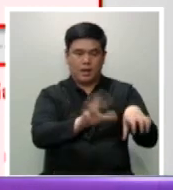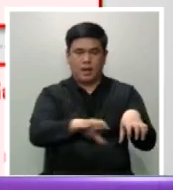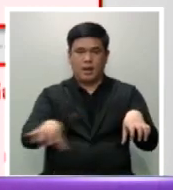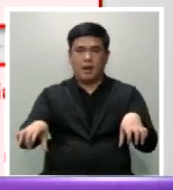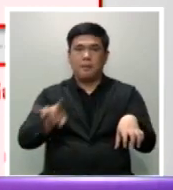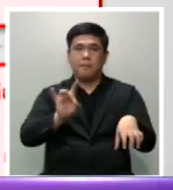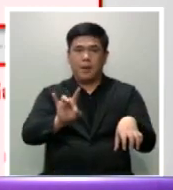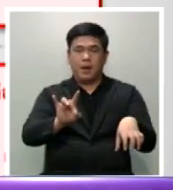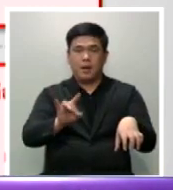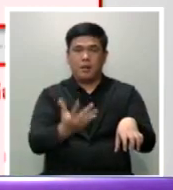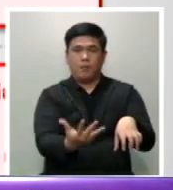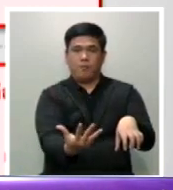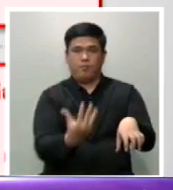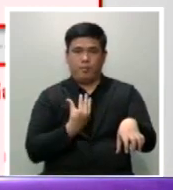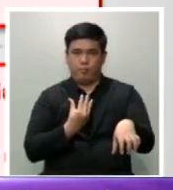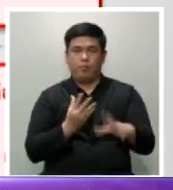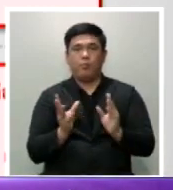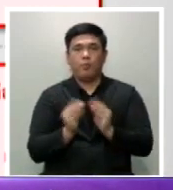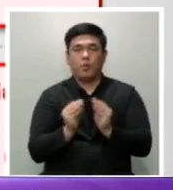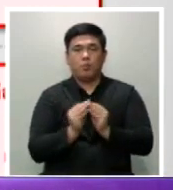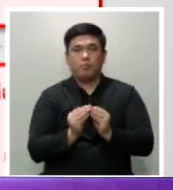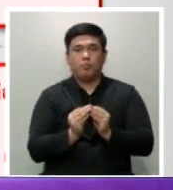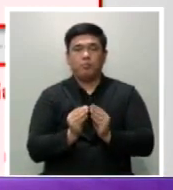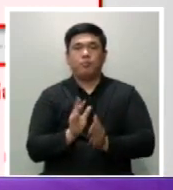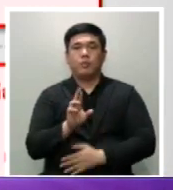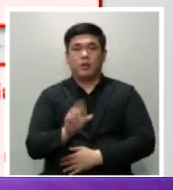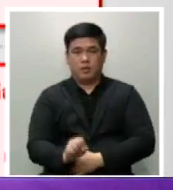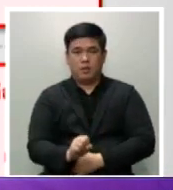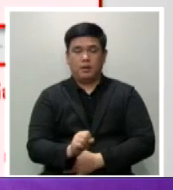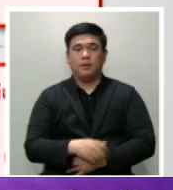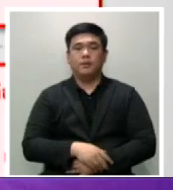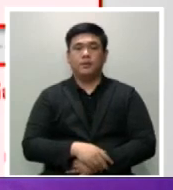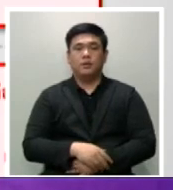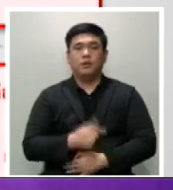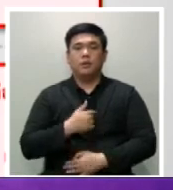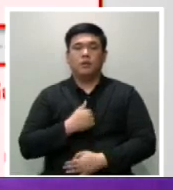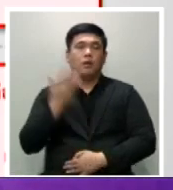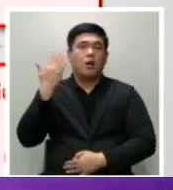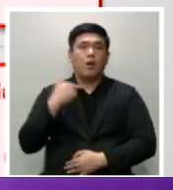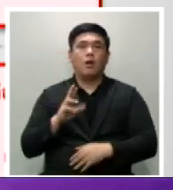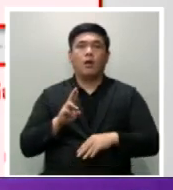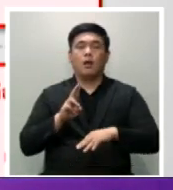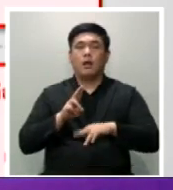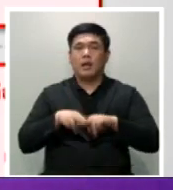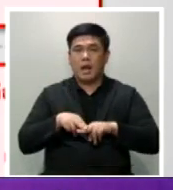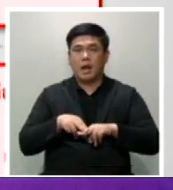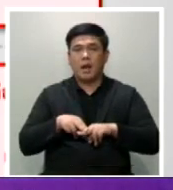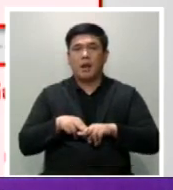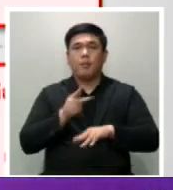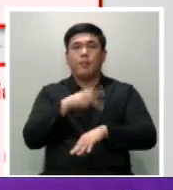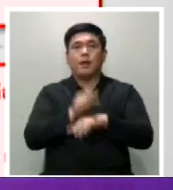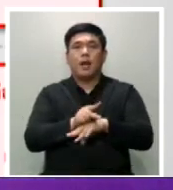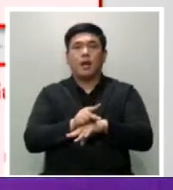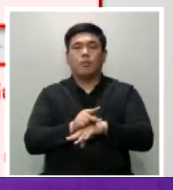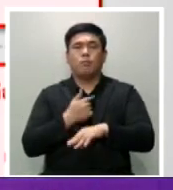มาขอประชุมที่ทำเนียบแล้วแน่นอนผมเป็นรองนายกผมก็เลยต้องนั่งเป็นประธานเข